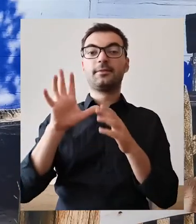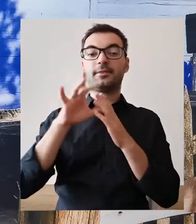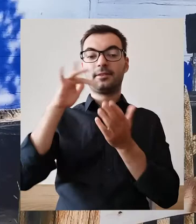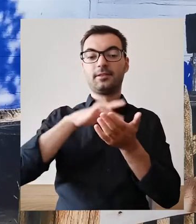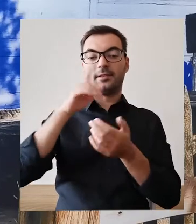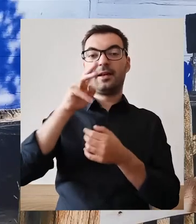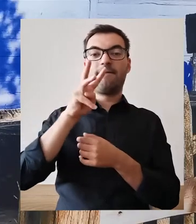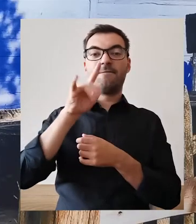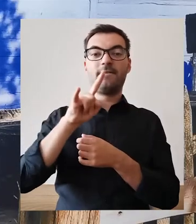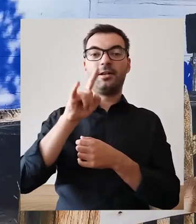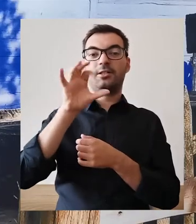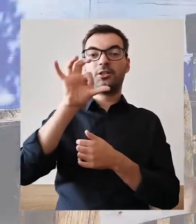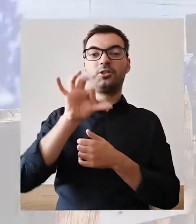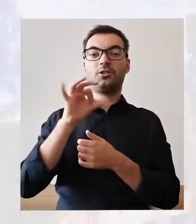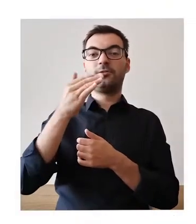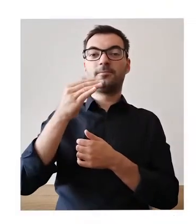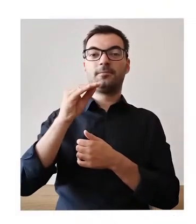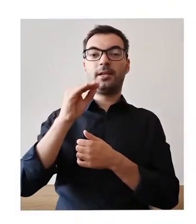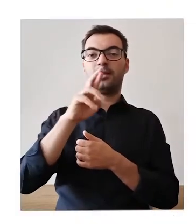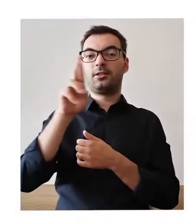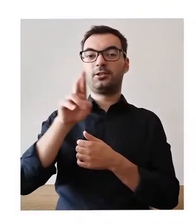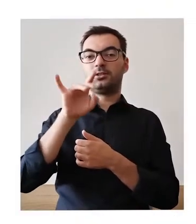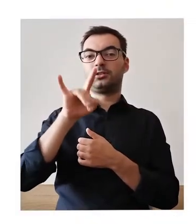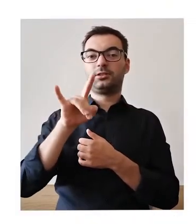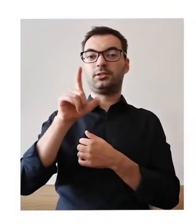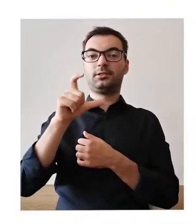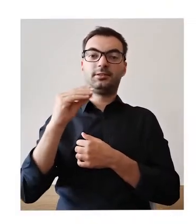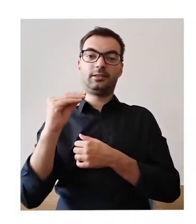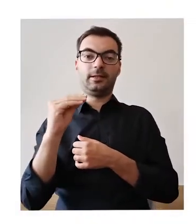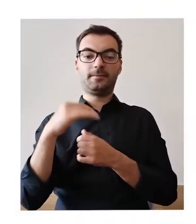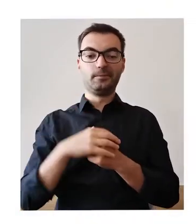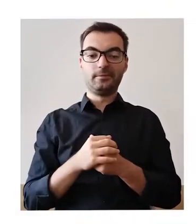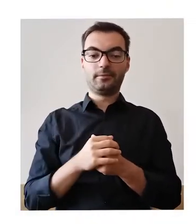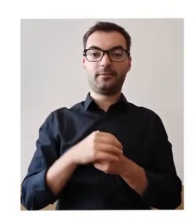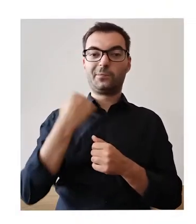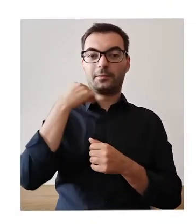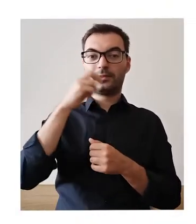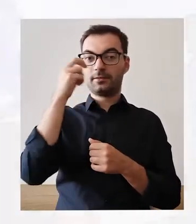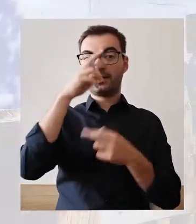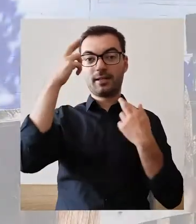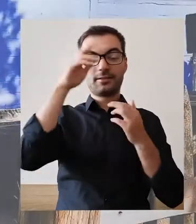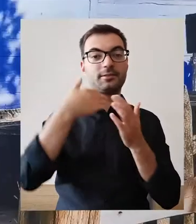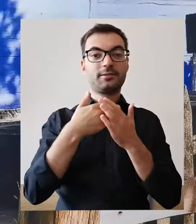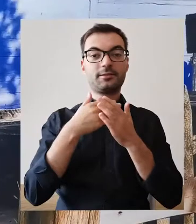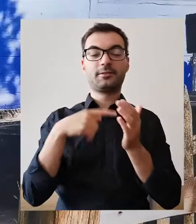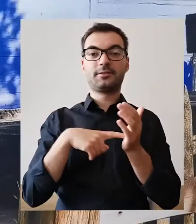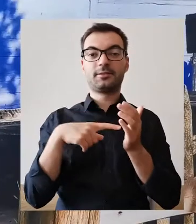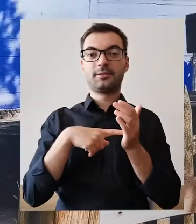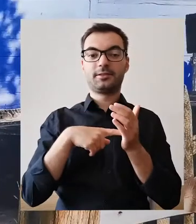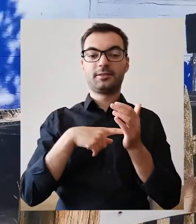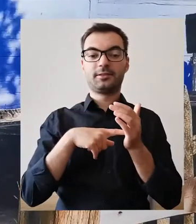się byś mierzy c jest to z kolei bardzo ciekawy rekord ponieważ jest to najmniejsze